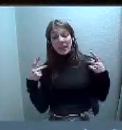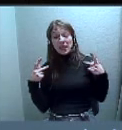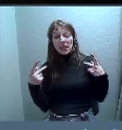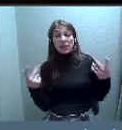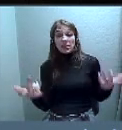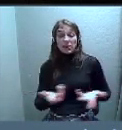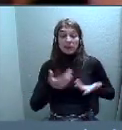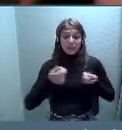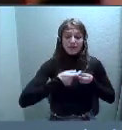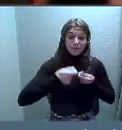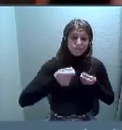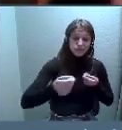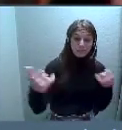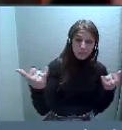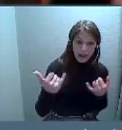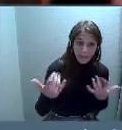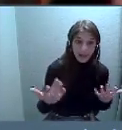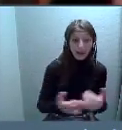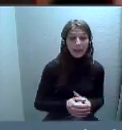m'étendre sur ce sujet, évidemment, ce soir, mais